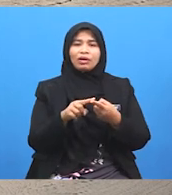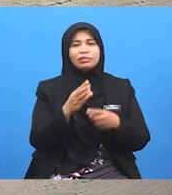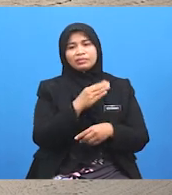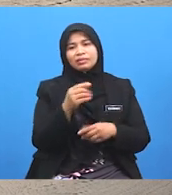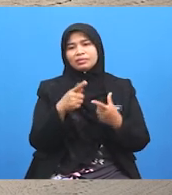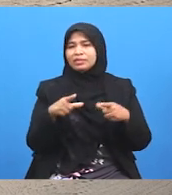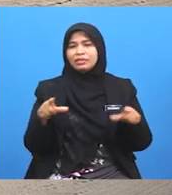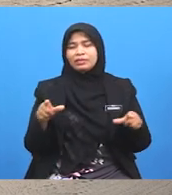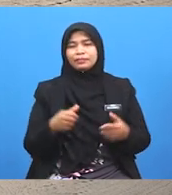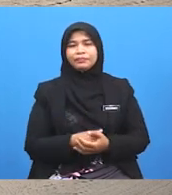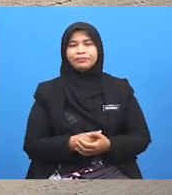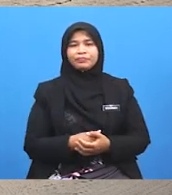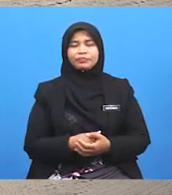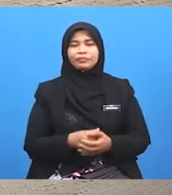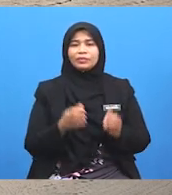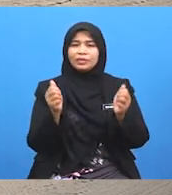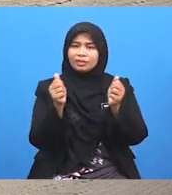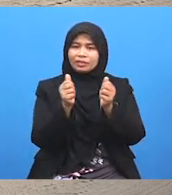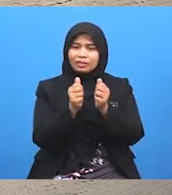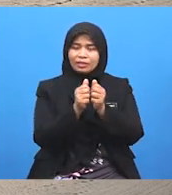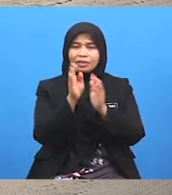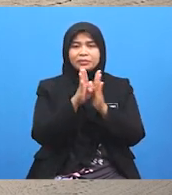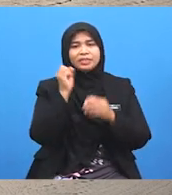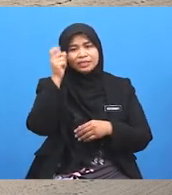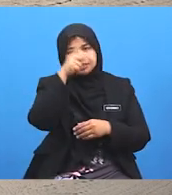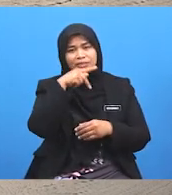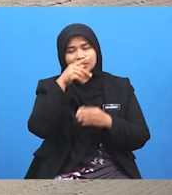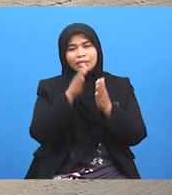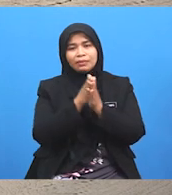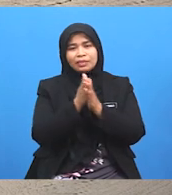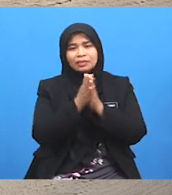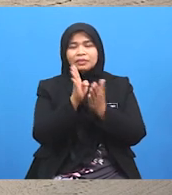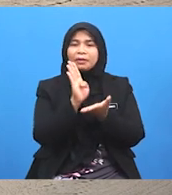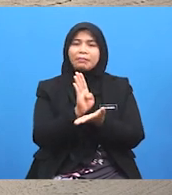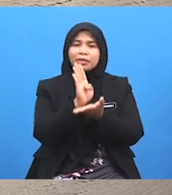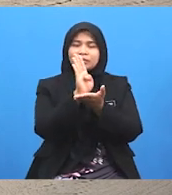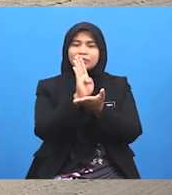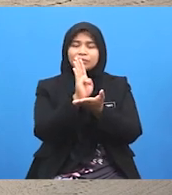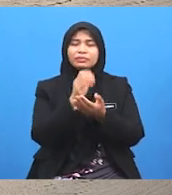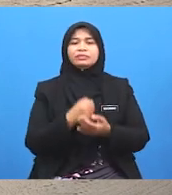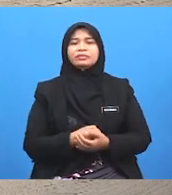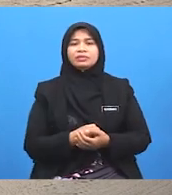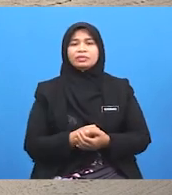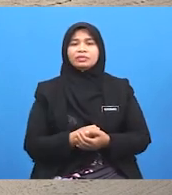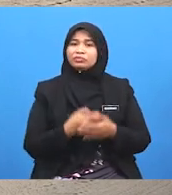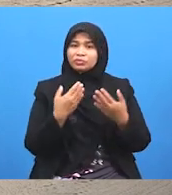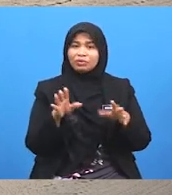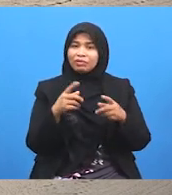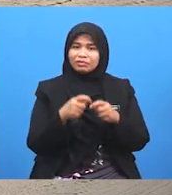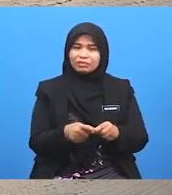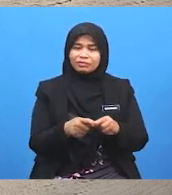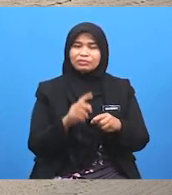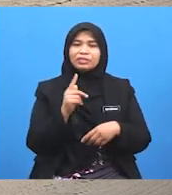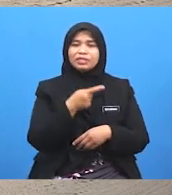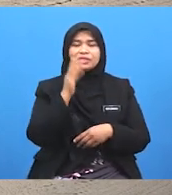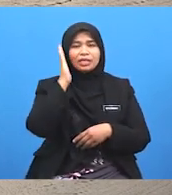sebagainya. Dengan bersikap rajin membantu dalam perlakuan seharian, sudah pastinya